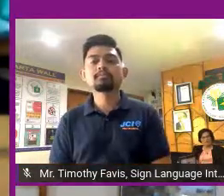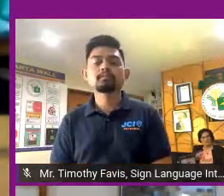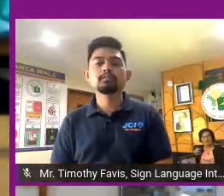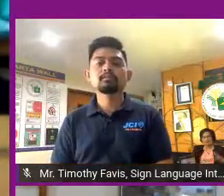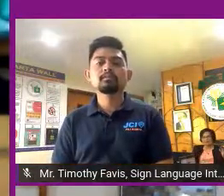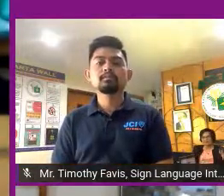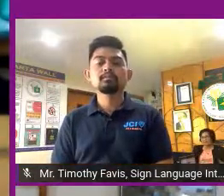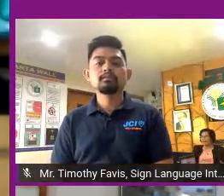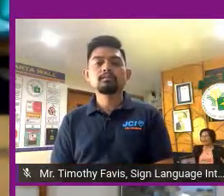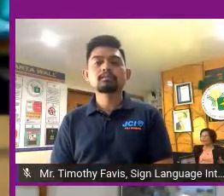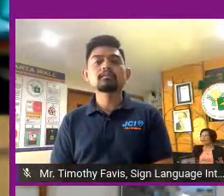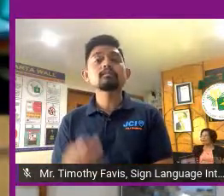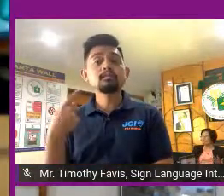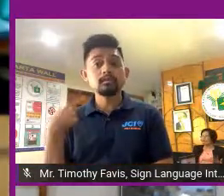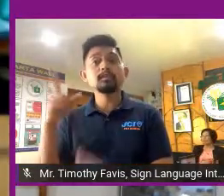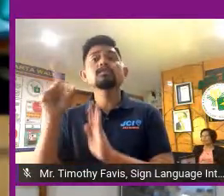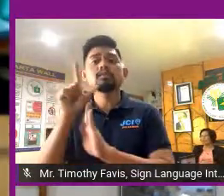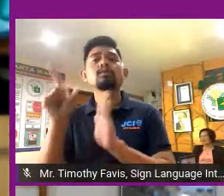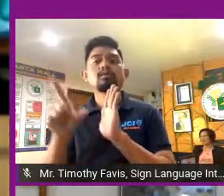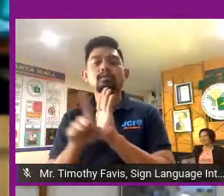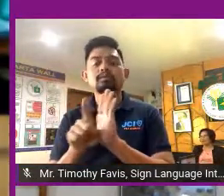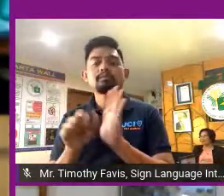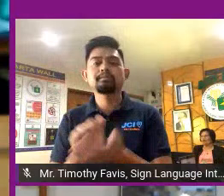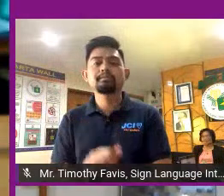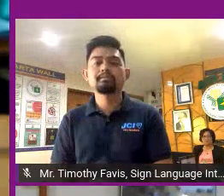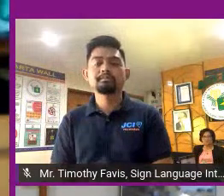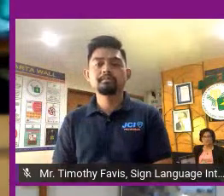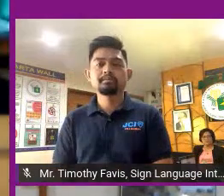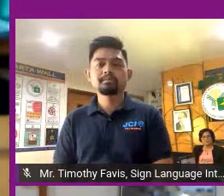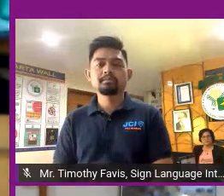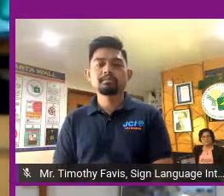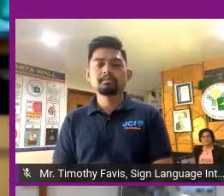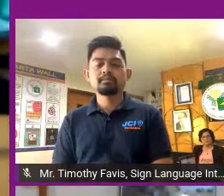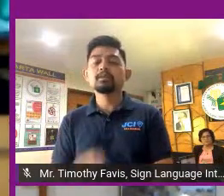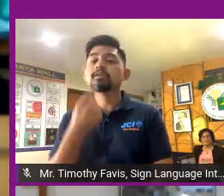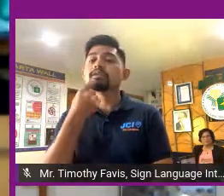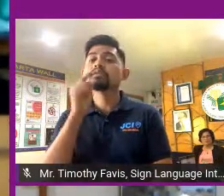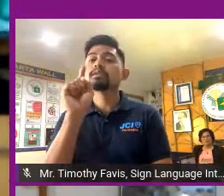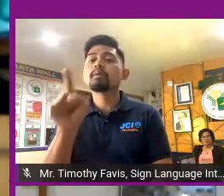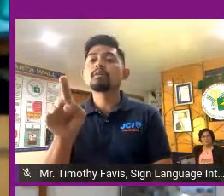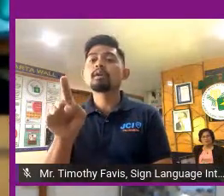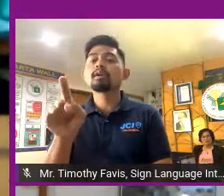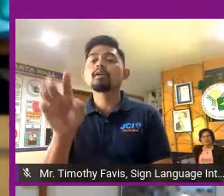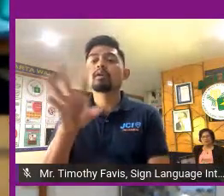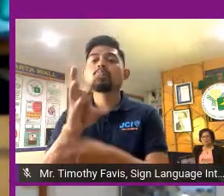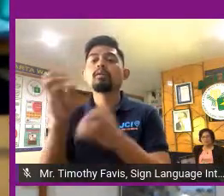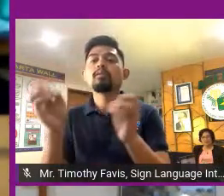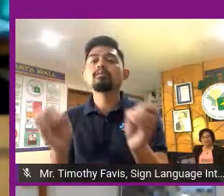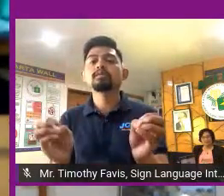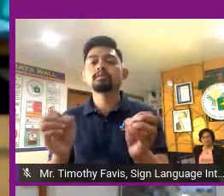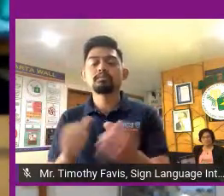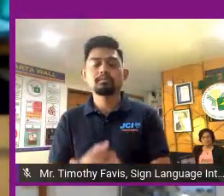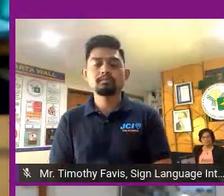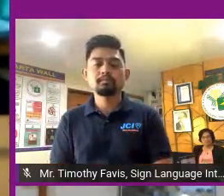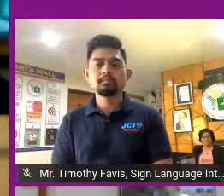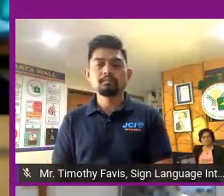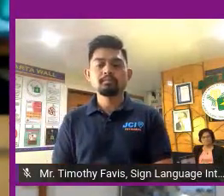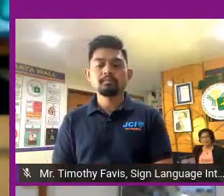In fact may inaanuhan kayo niyan, may ano ang office. may monitoring aspect